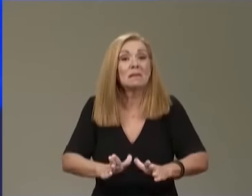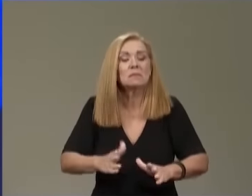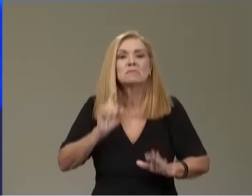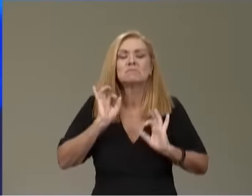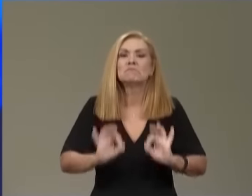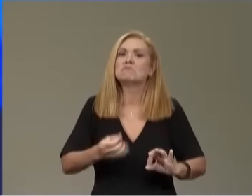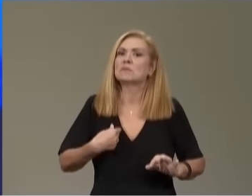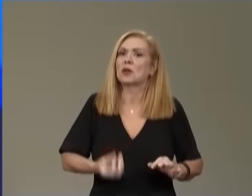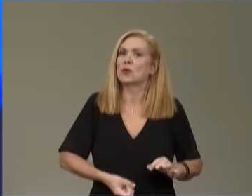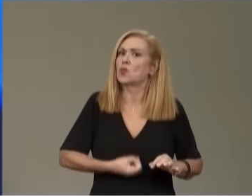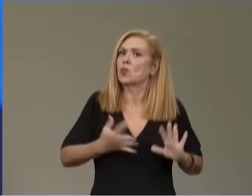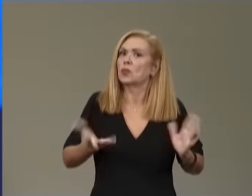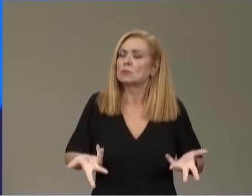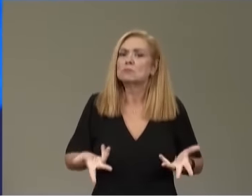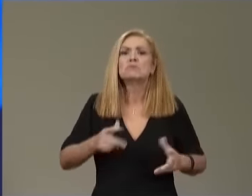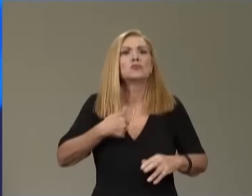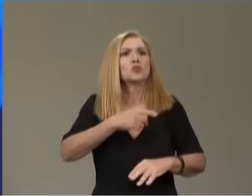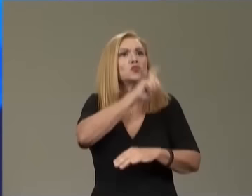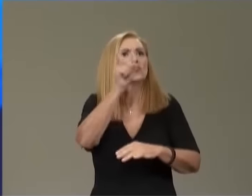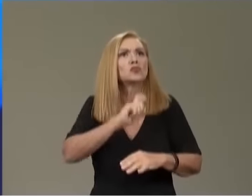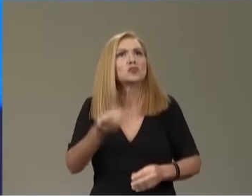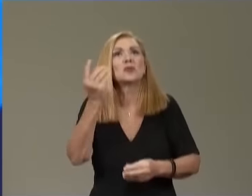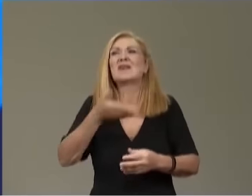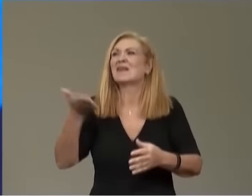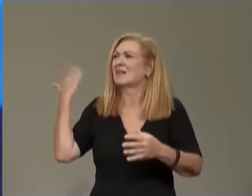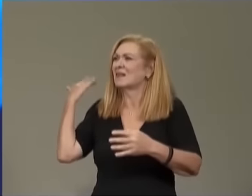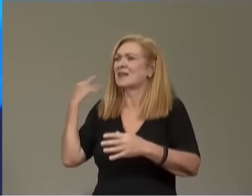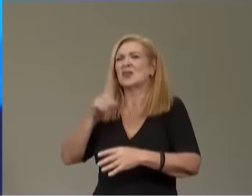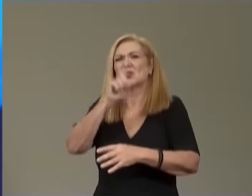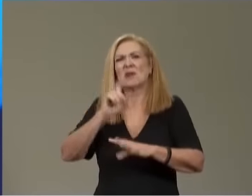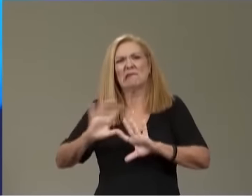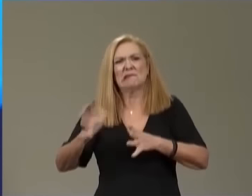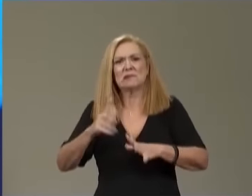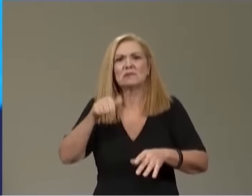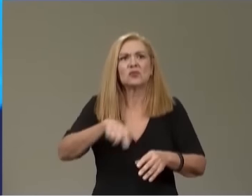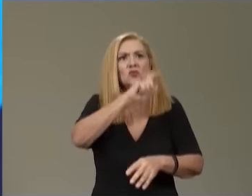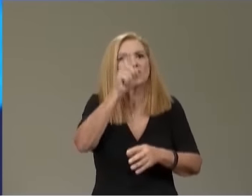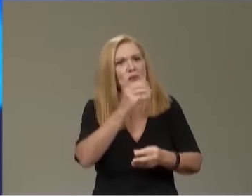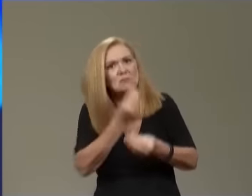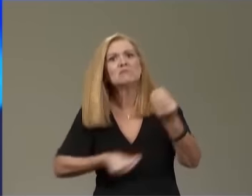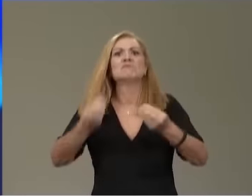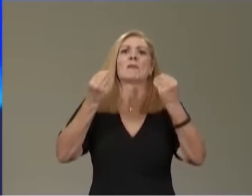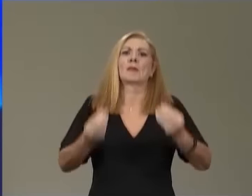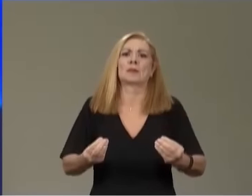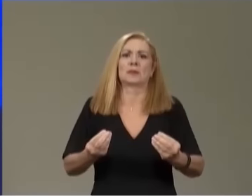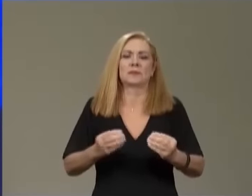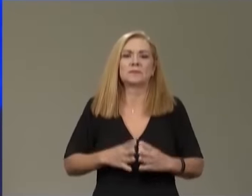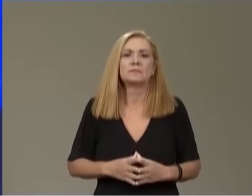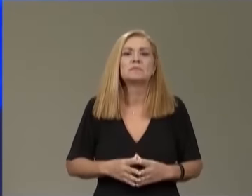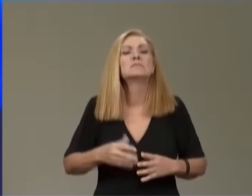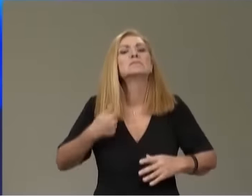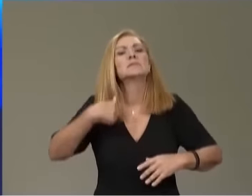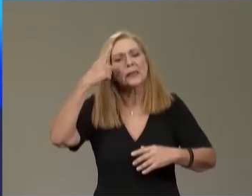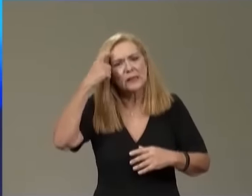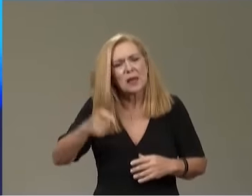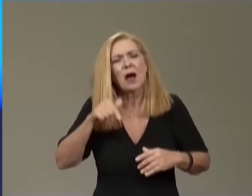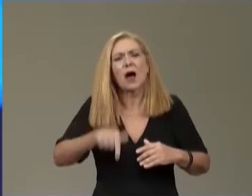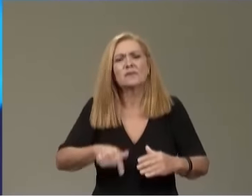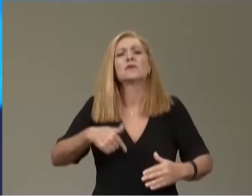αισθάνεται ότι μπορεί να ζήσει καλύτερα από την προηγούμενη. Ξέρω ότι πρόκειται για μια μακρά